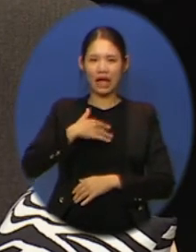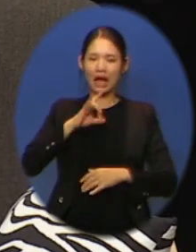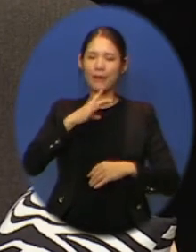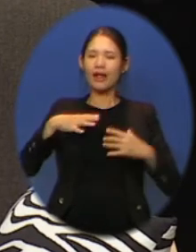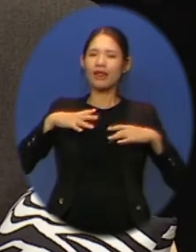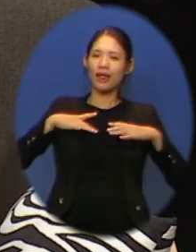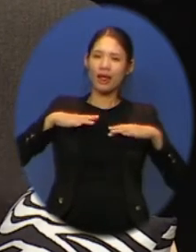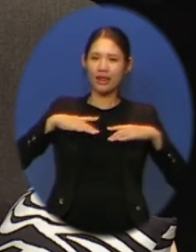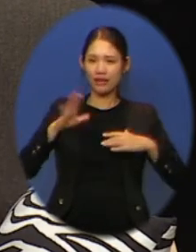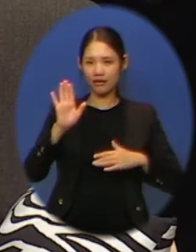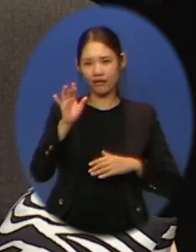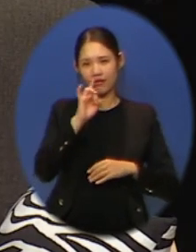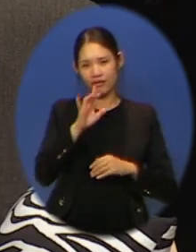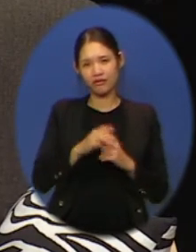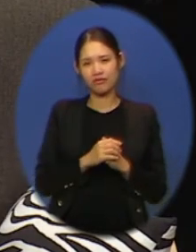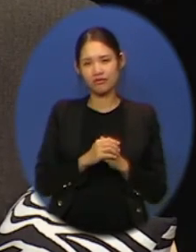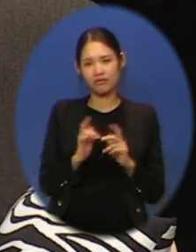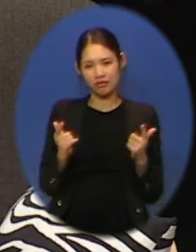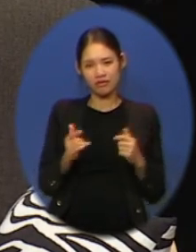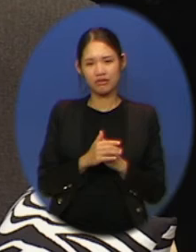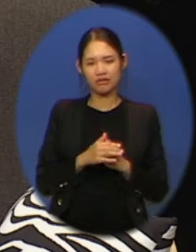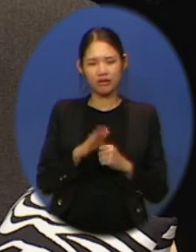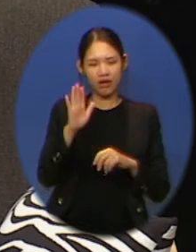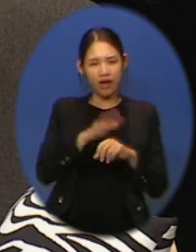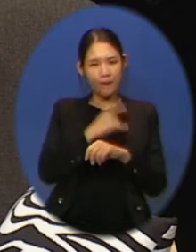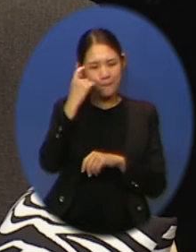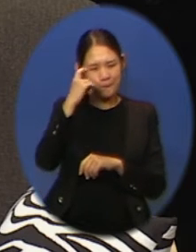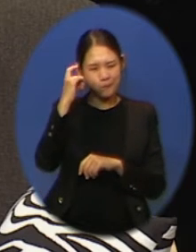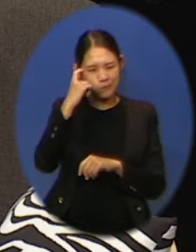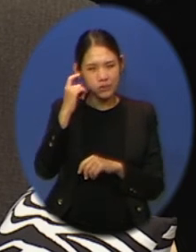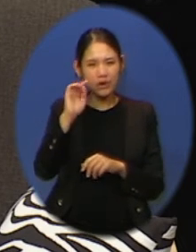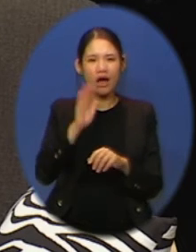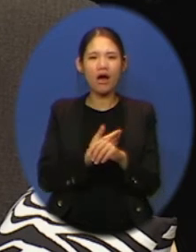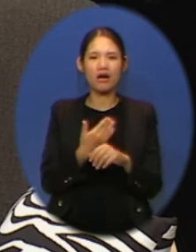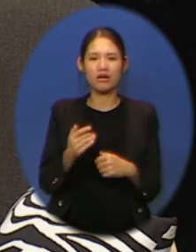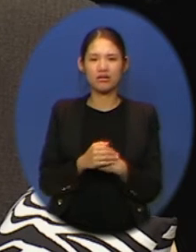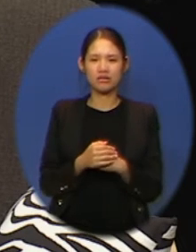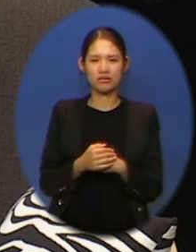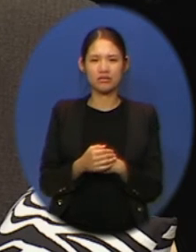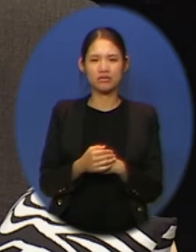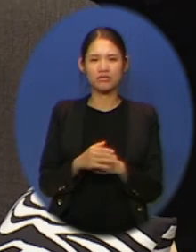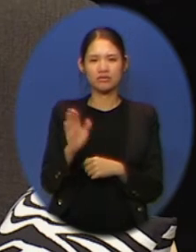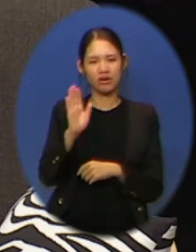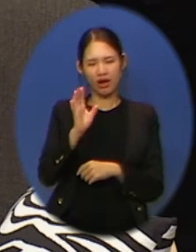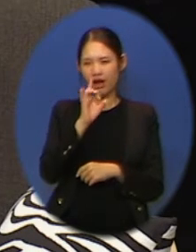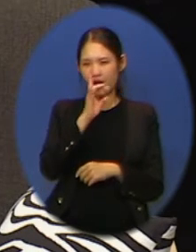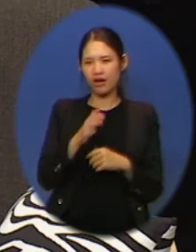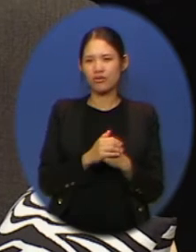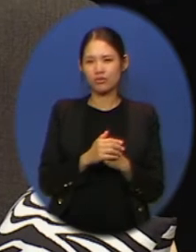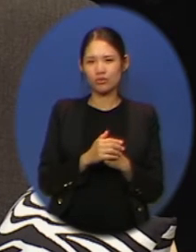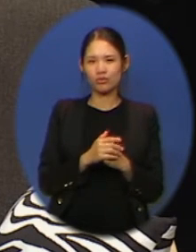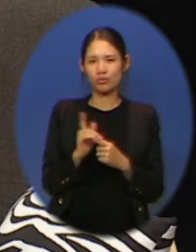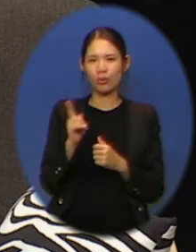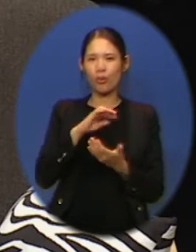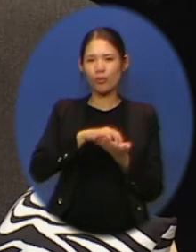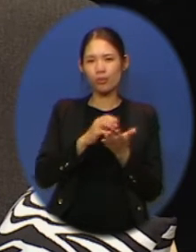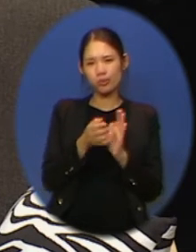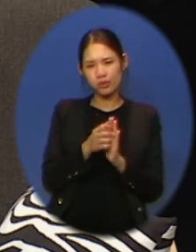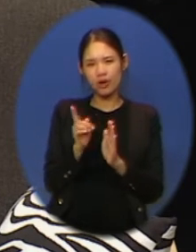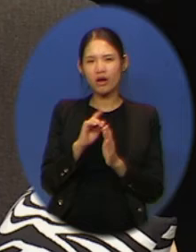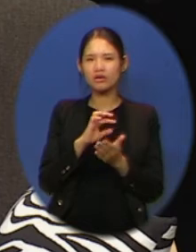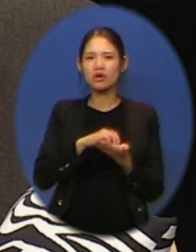것은. 그러니까 잘못들 생각하고 그걸 자꾸 늘어놓는데 안 됩니다. 여기는 어느 정도의 뭐가 있어야 되지